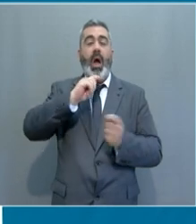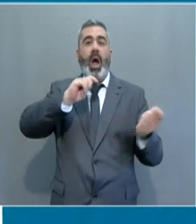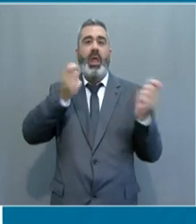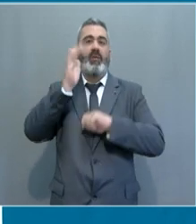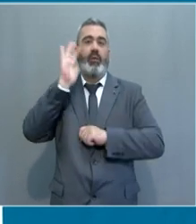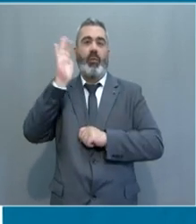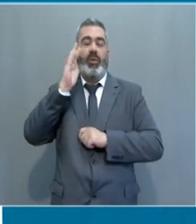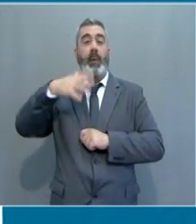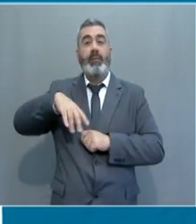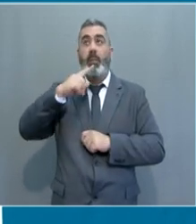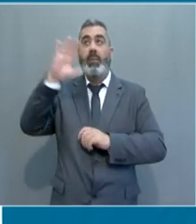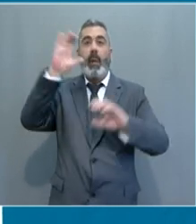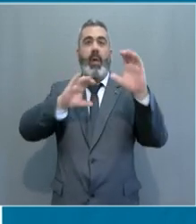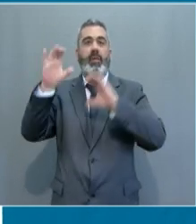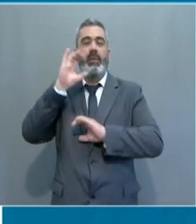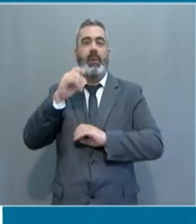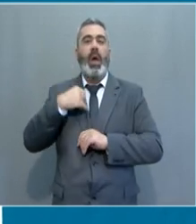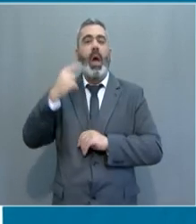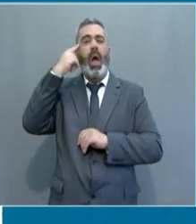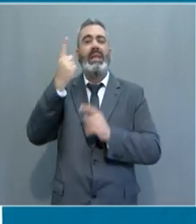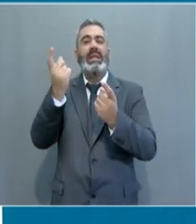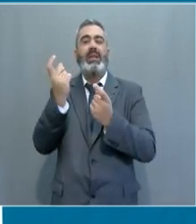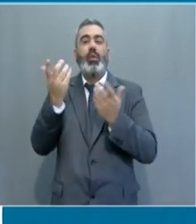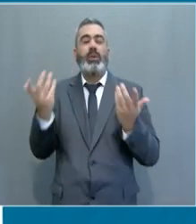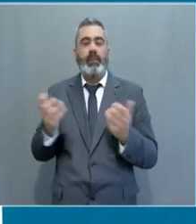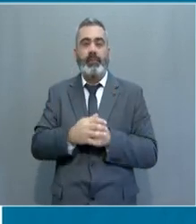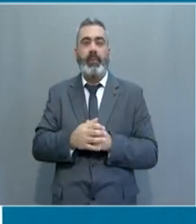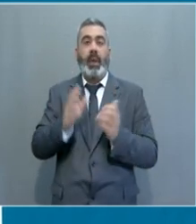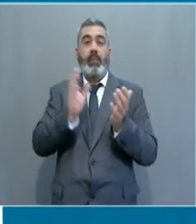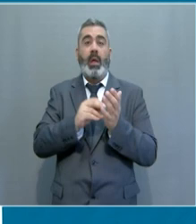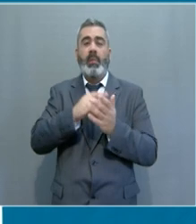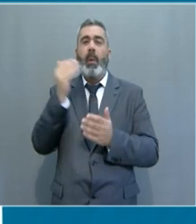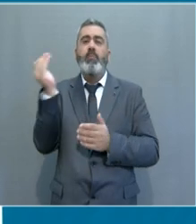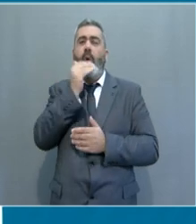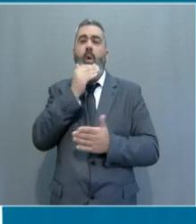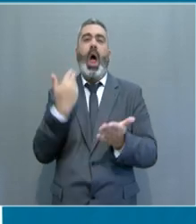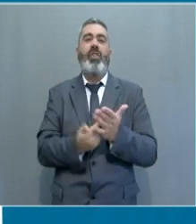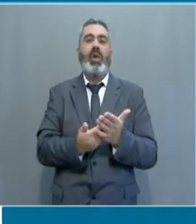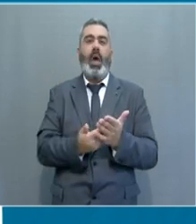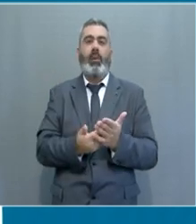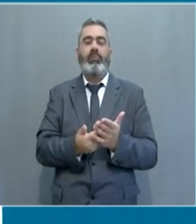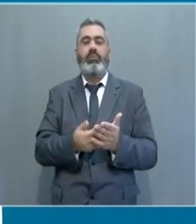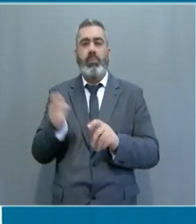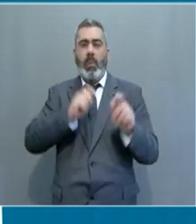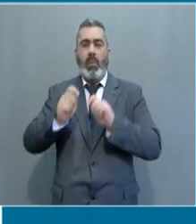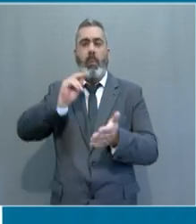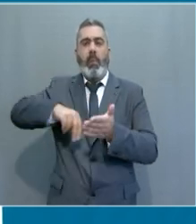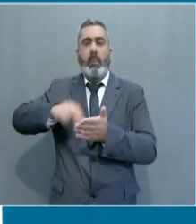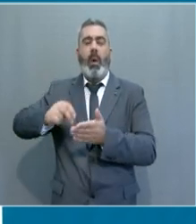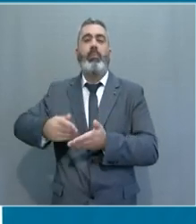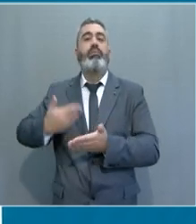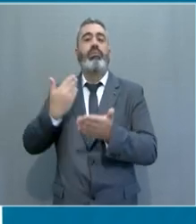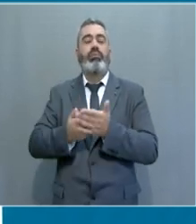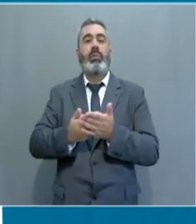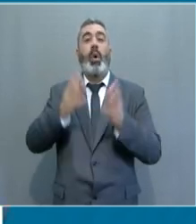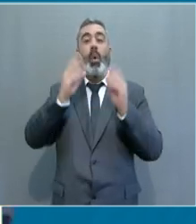των επενδύσεων, θεσμοθετήσαμε μια σειρά από κίνητρα όπως ταχεία αδειοδότηση για τα επενδυτικά σχέδια εντός και εκτός των